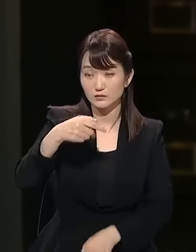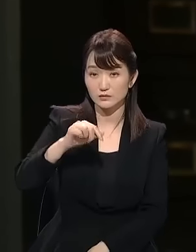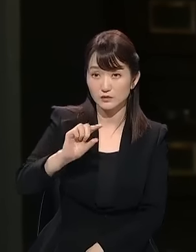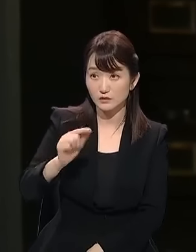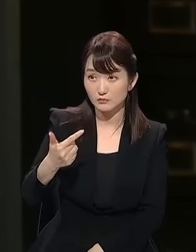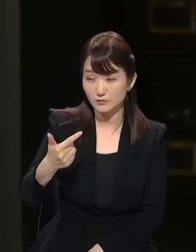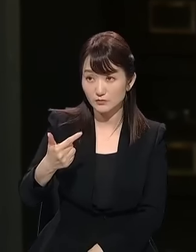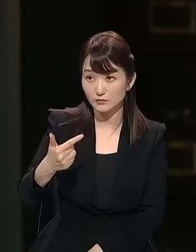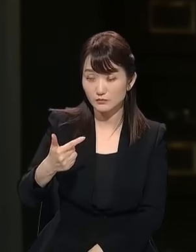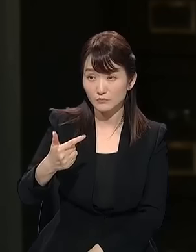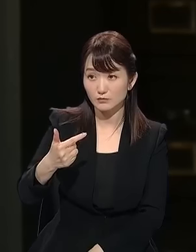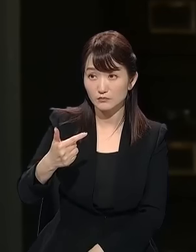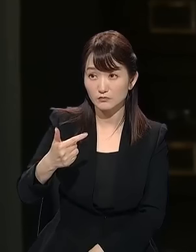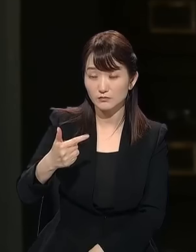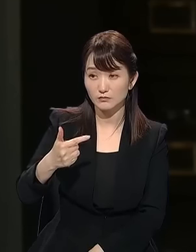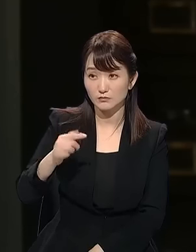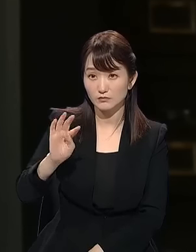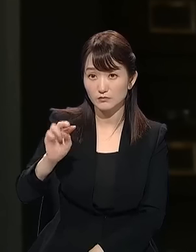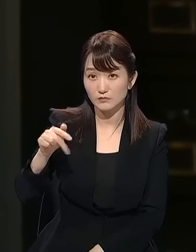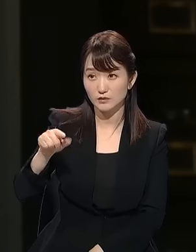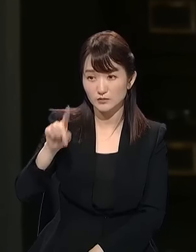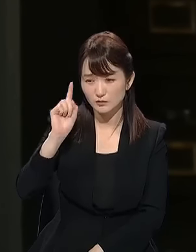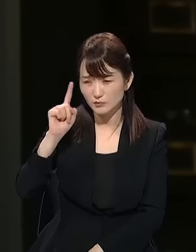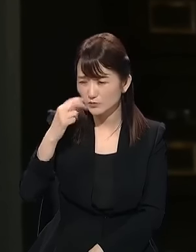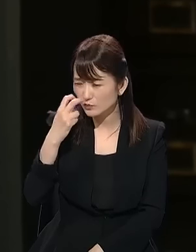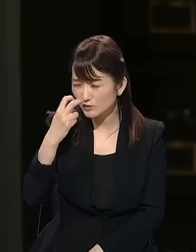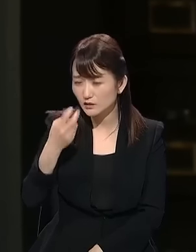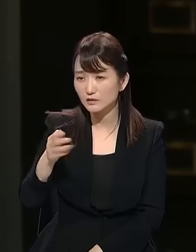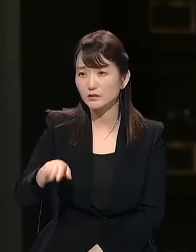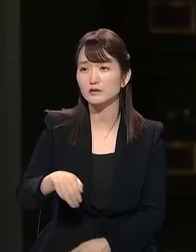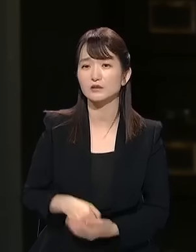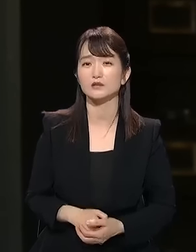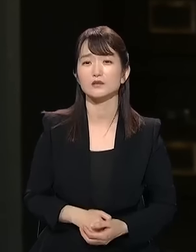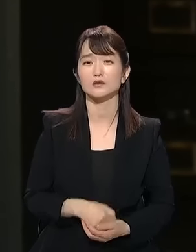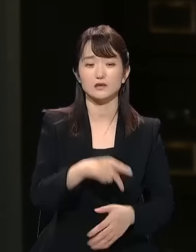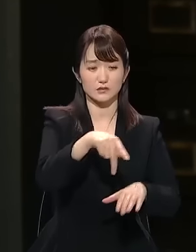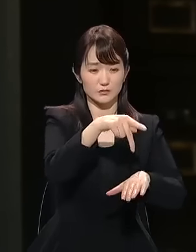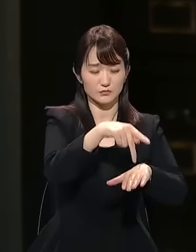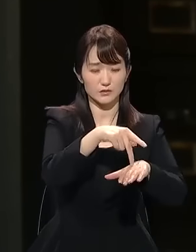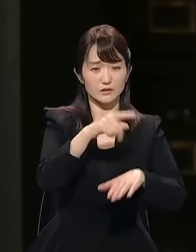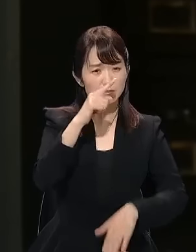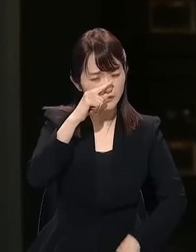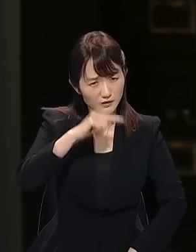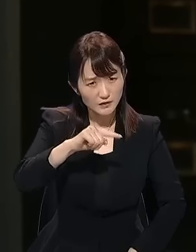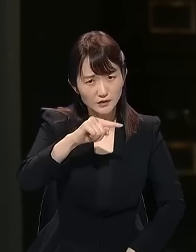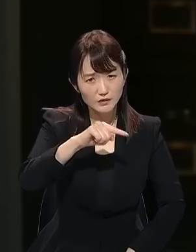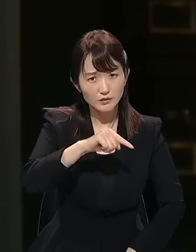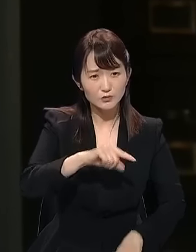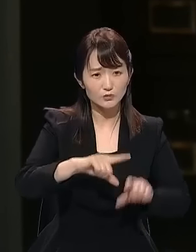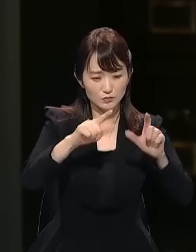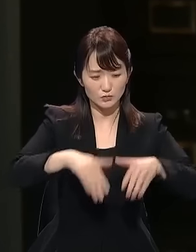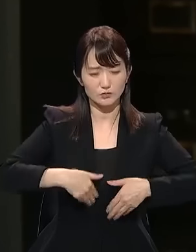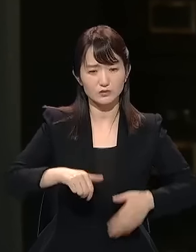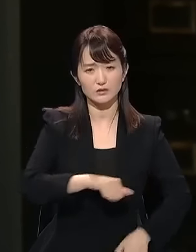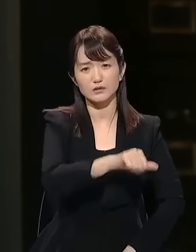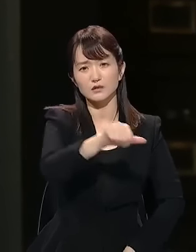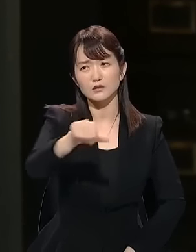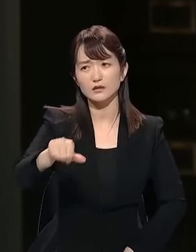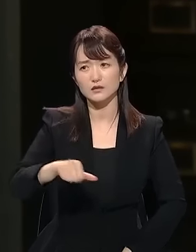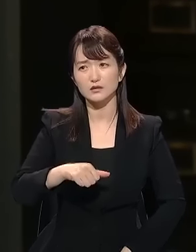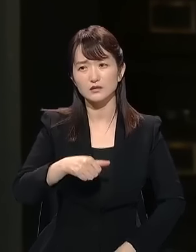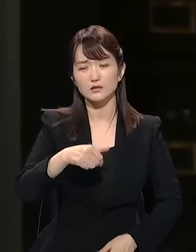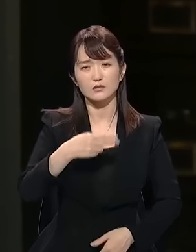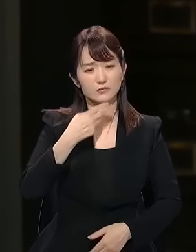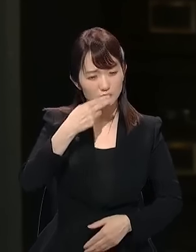이렇게 모니터링 하시잖아요 하셨으면 좋겠어요 그 필리핀 태국 이런 어 동남아 국가에서 그